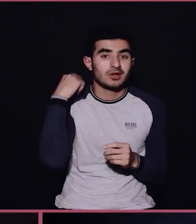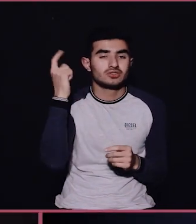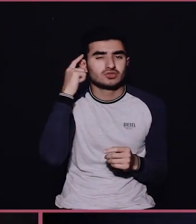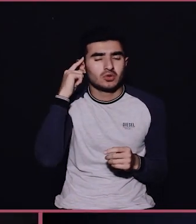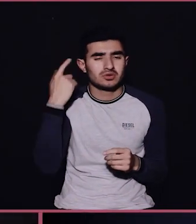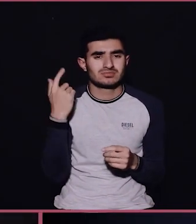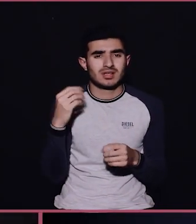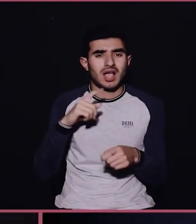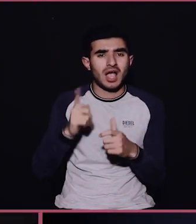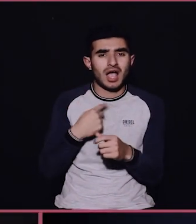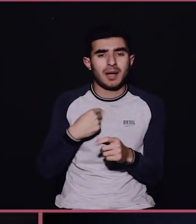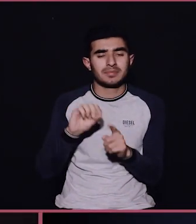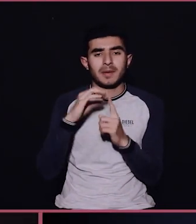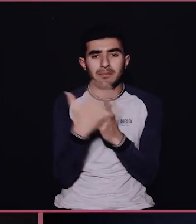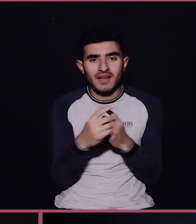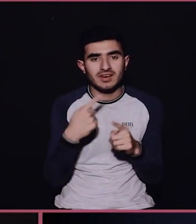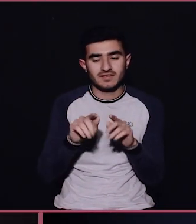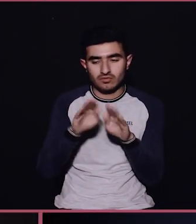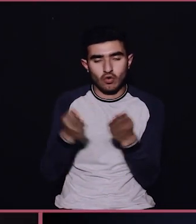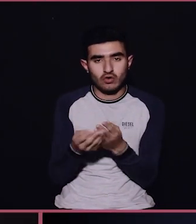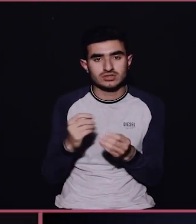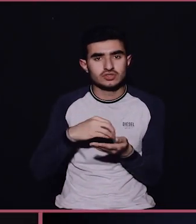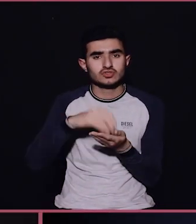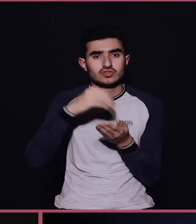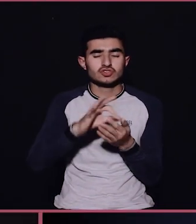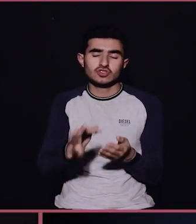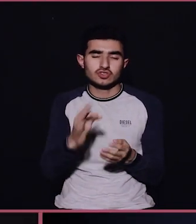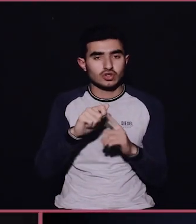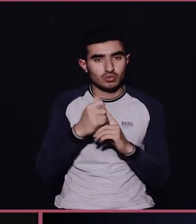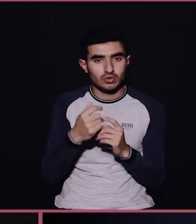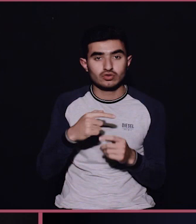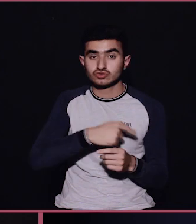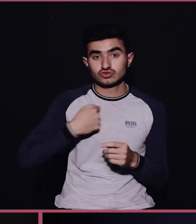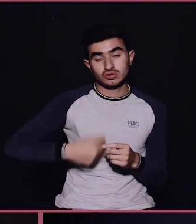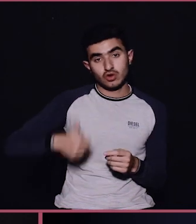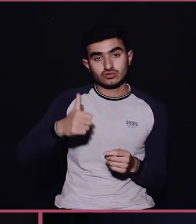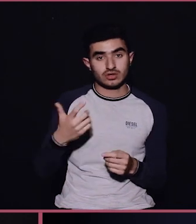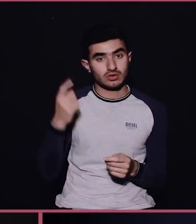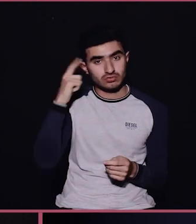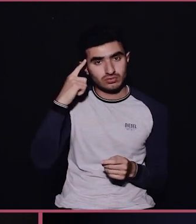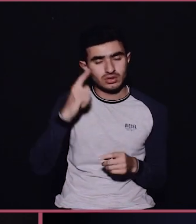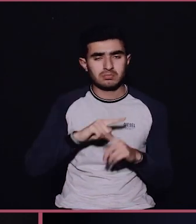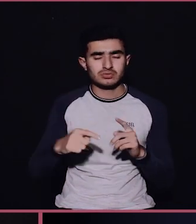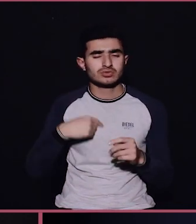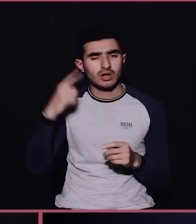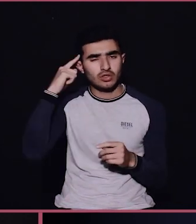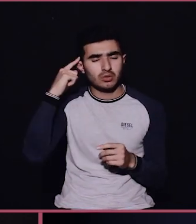آر اپرچونیٹیز ود ان دا چیلنجز. کووڈ سے پہلے کبھی اس طرف کو سوچا ہی نہیں تھا، کیونکہ ذہن